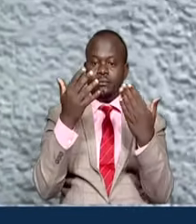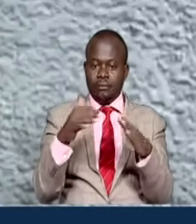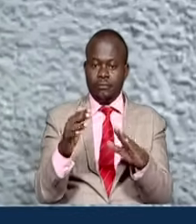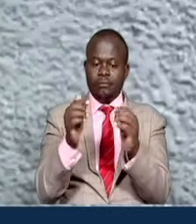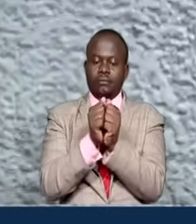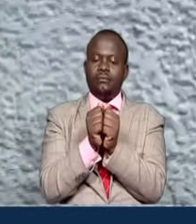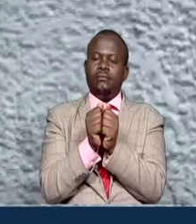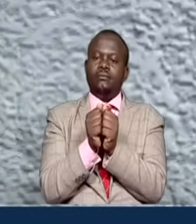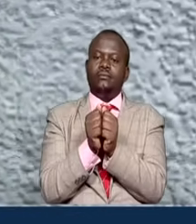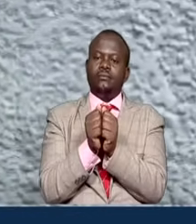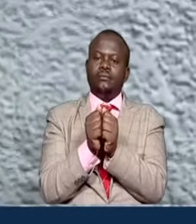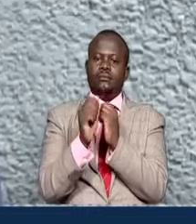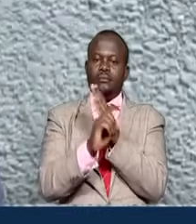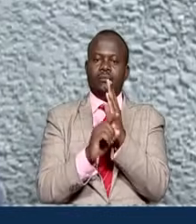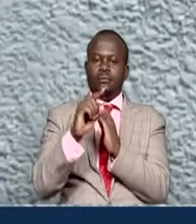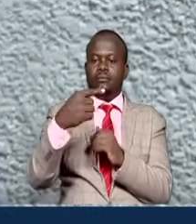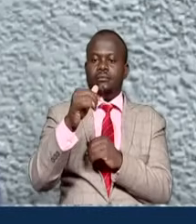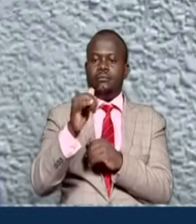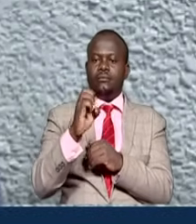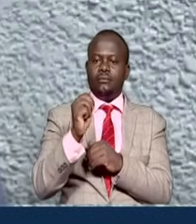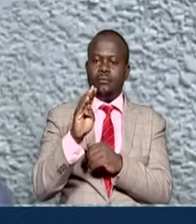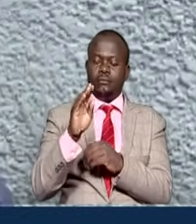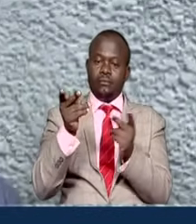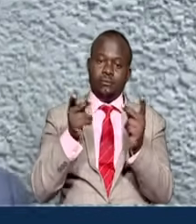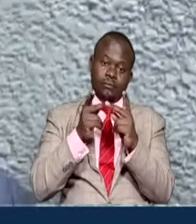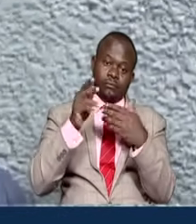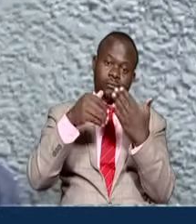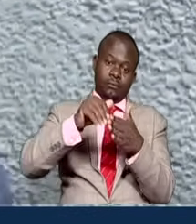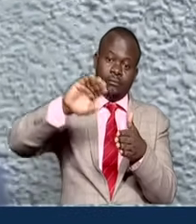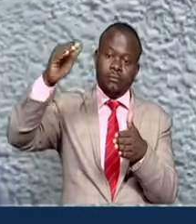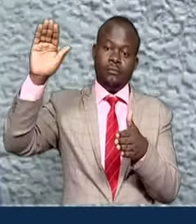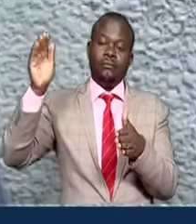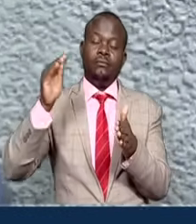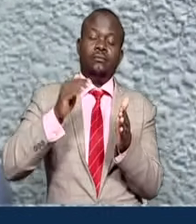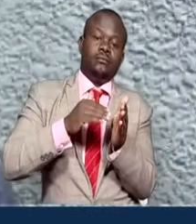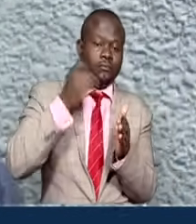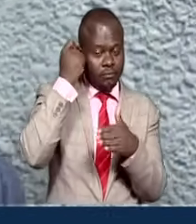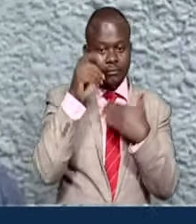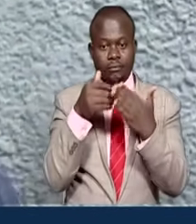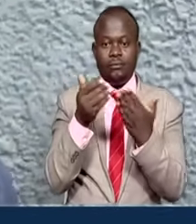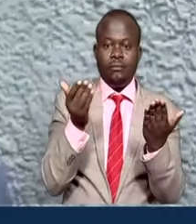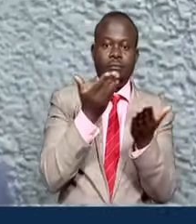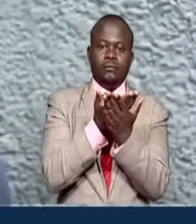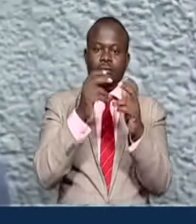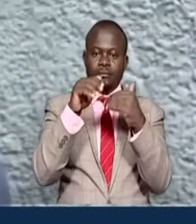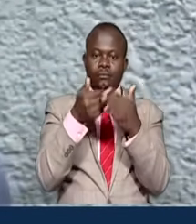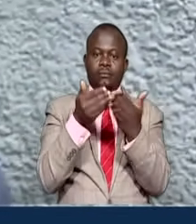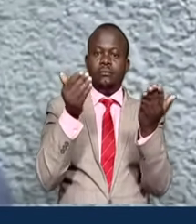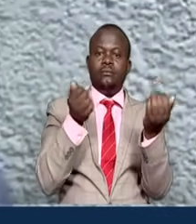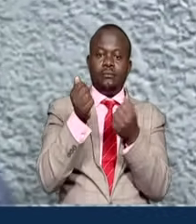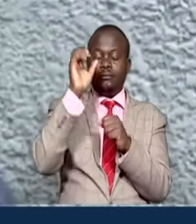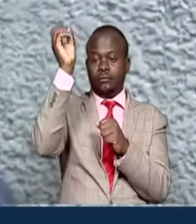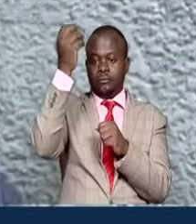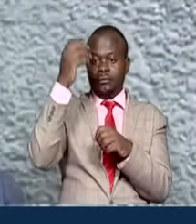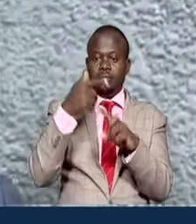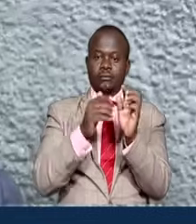10 mu karere ka Gicumbi. Agace dutuyemo ni agace k'imisozi imiremire bisaba ko habaye ambulance kandi zimeze